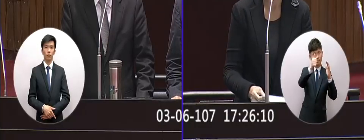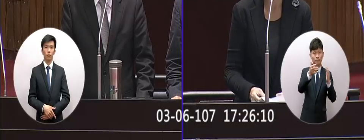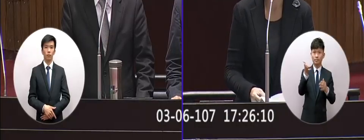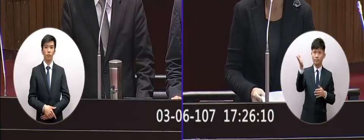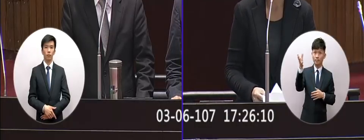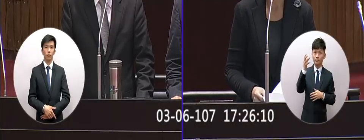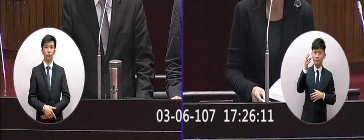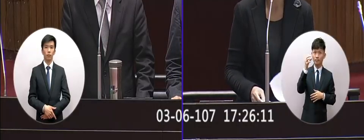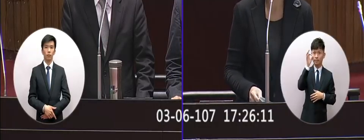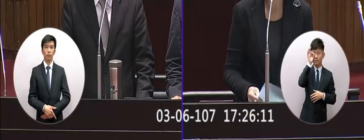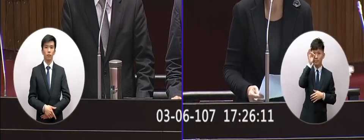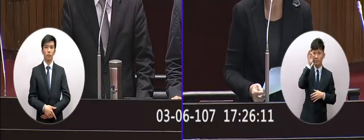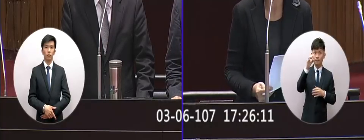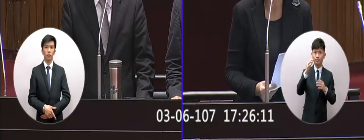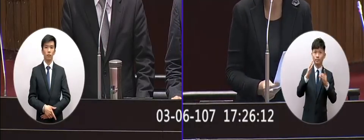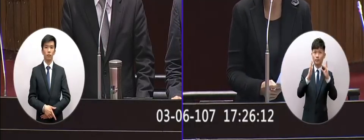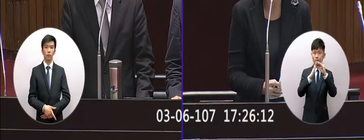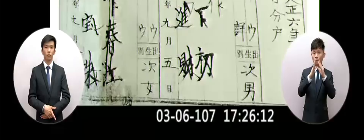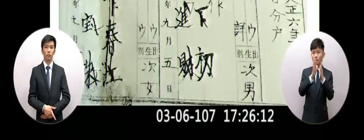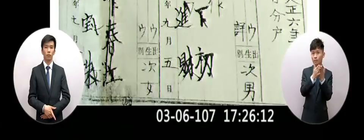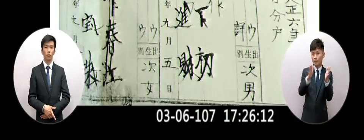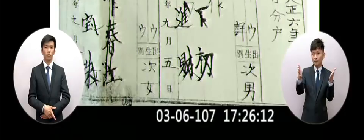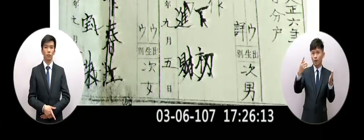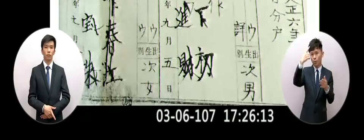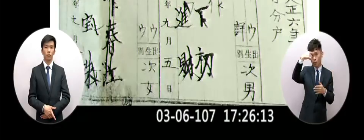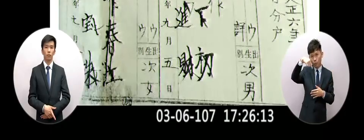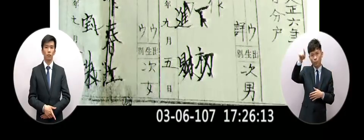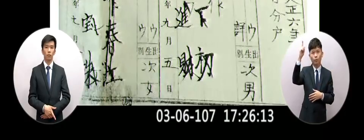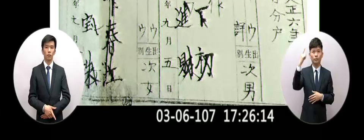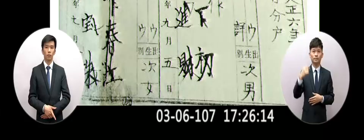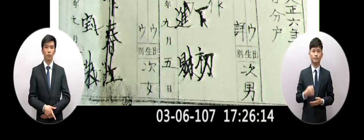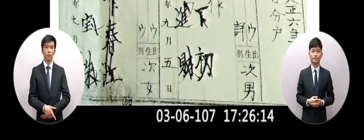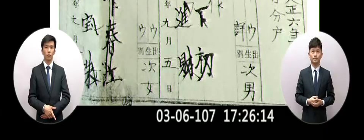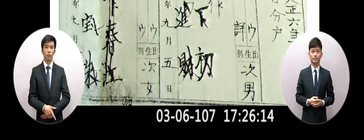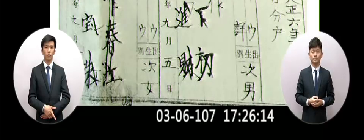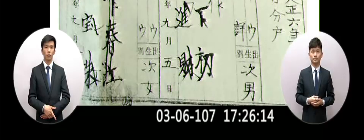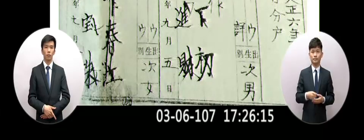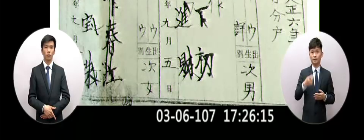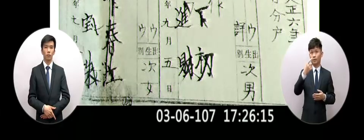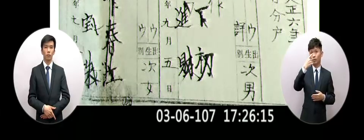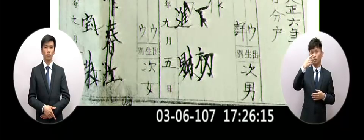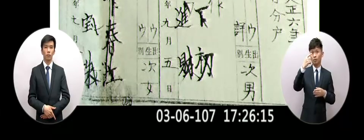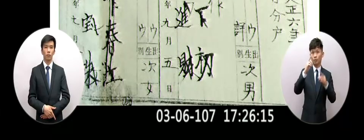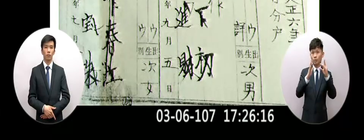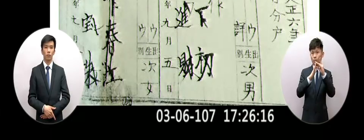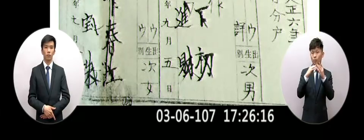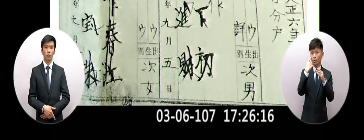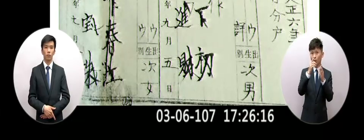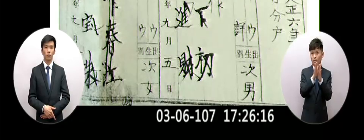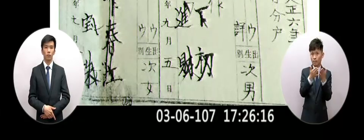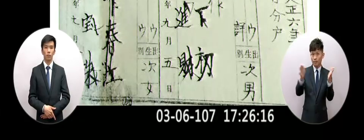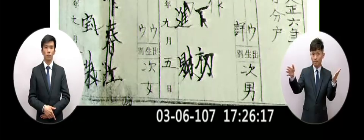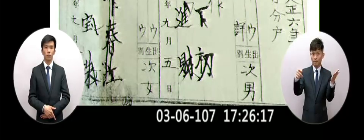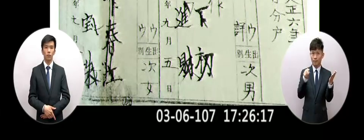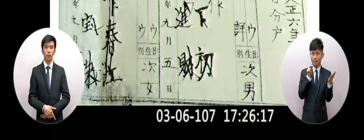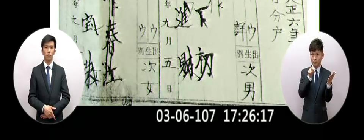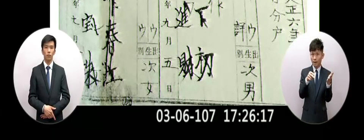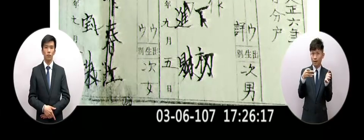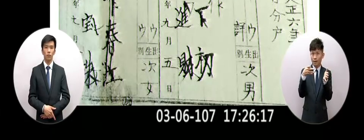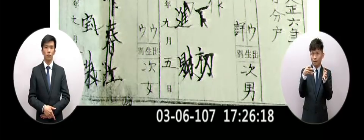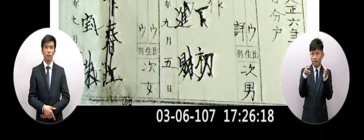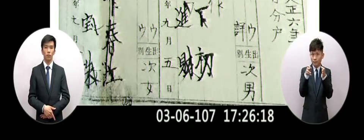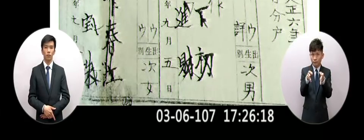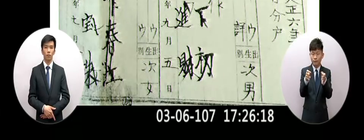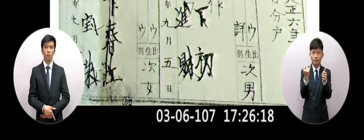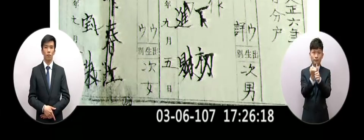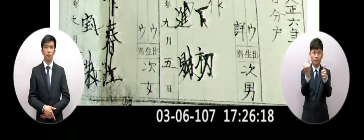户籍誊本，这是非常古老的一张户口名簿。在这个户口名簿上，你会看到一对夫妻。这